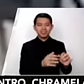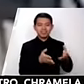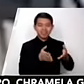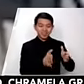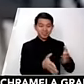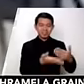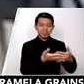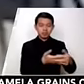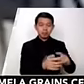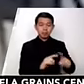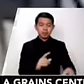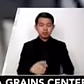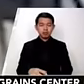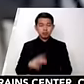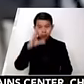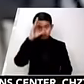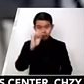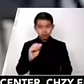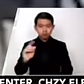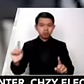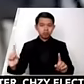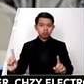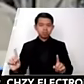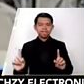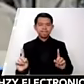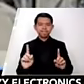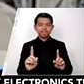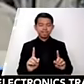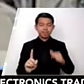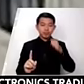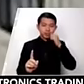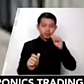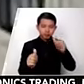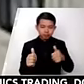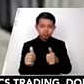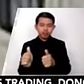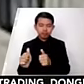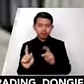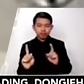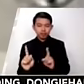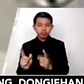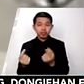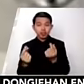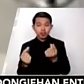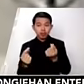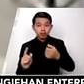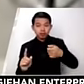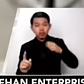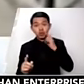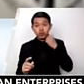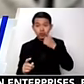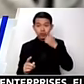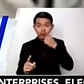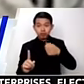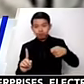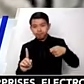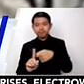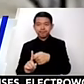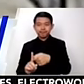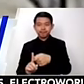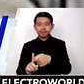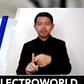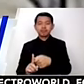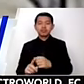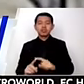batang lalaki sinundan ito ng babae saka sinaksak sa likod ang bata napahiga ang bata pero tuloy pa rin sa pananaksak ang